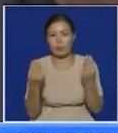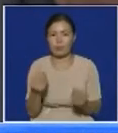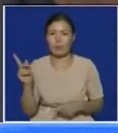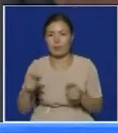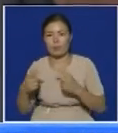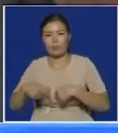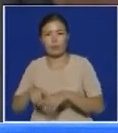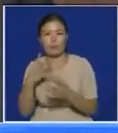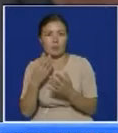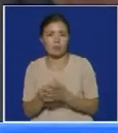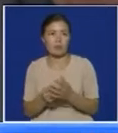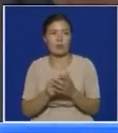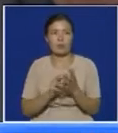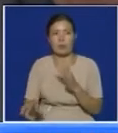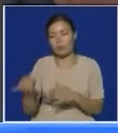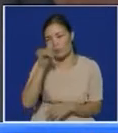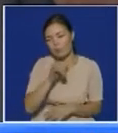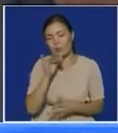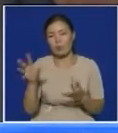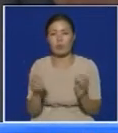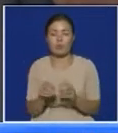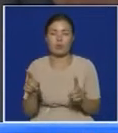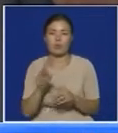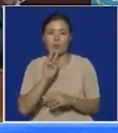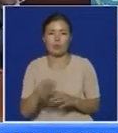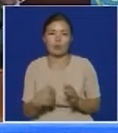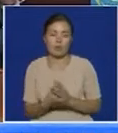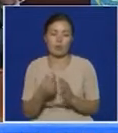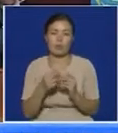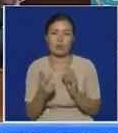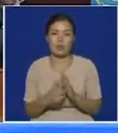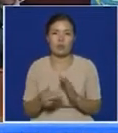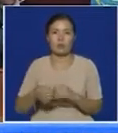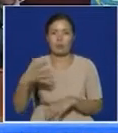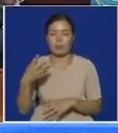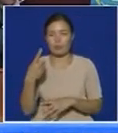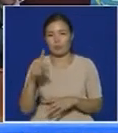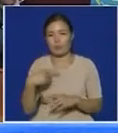мекемелер өз үдесінен шыға алмай отыр. Жалпы айта кетейік, 3 жылдан бері 18 нысан бойынша